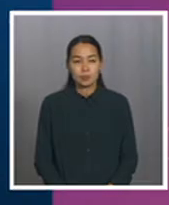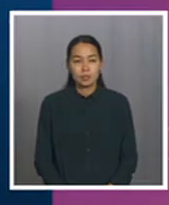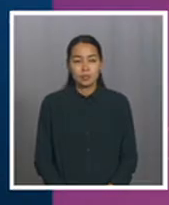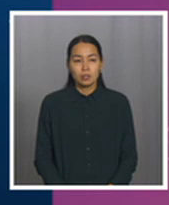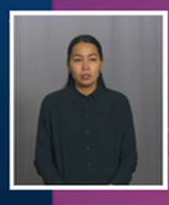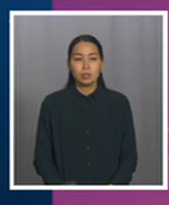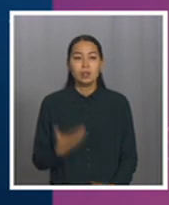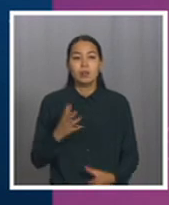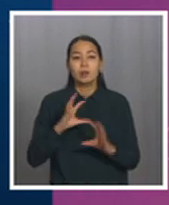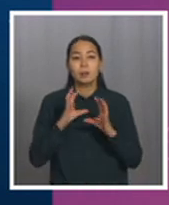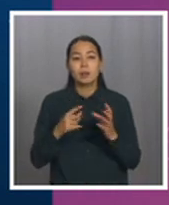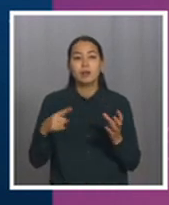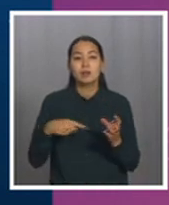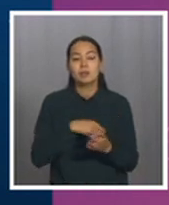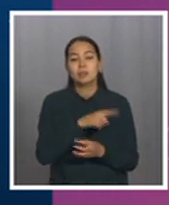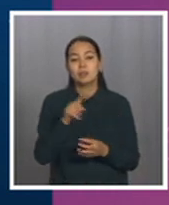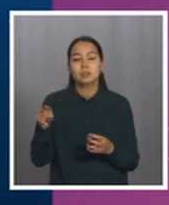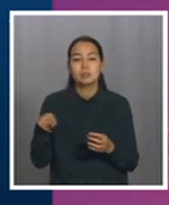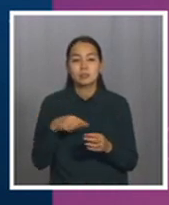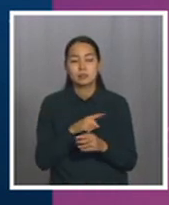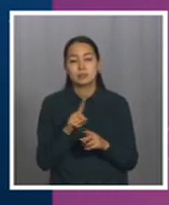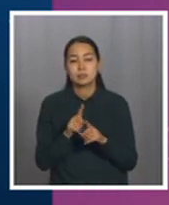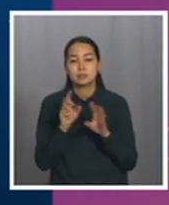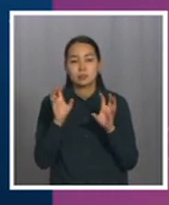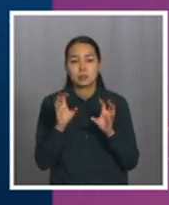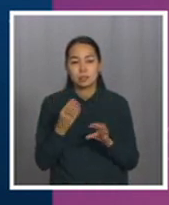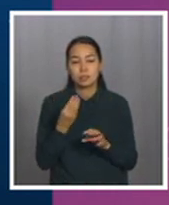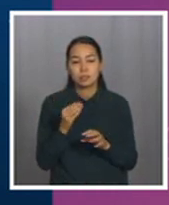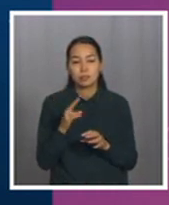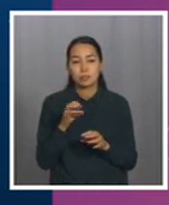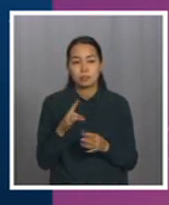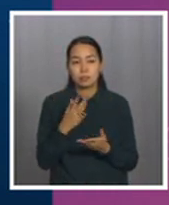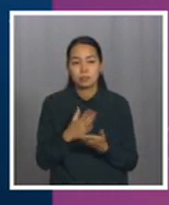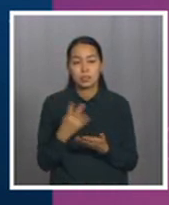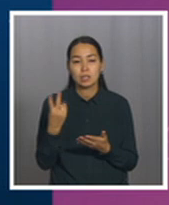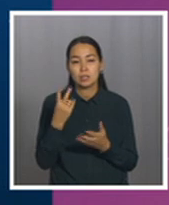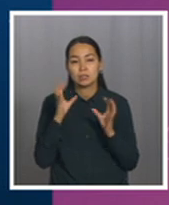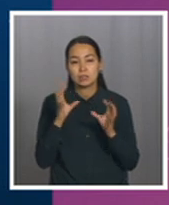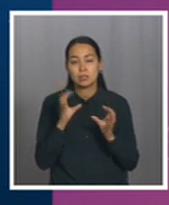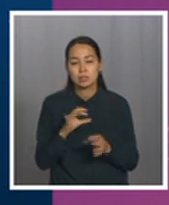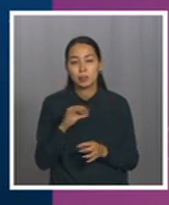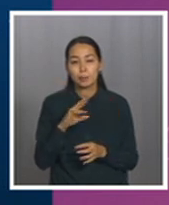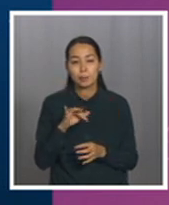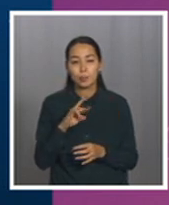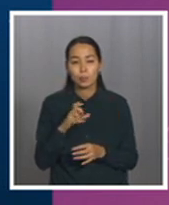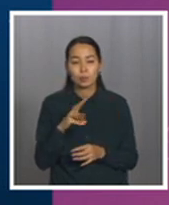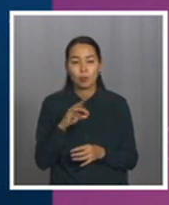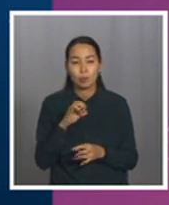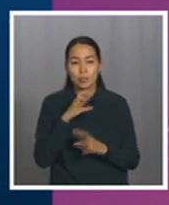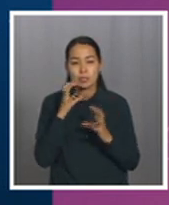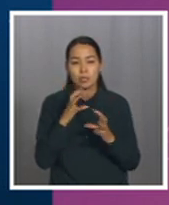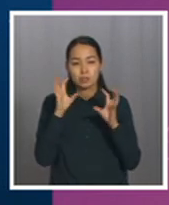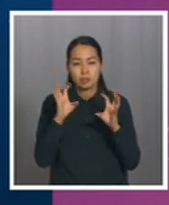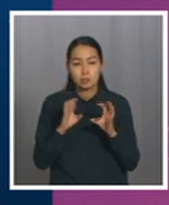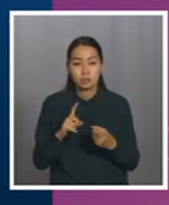Планеталардың қозғалысы Кеплер заңдарымен сипатталады. Кеплердің екінші заңы импульс моментінің сақталу заңымен